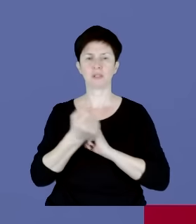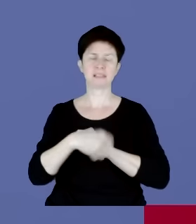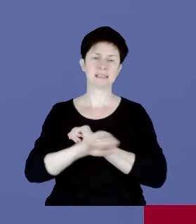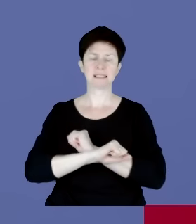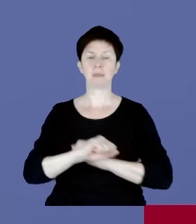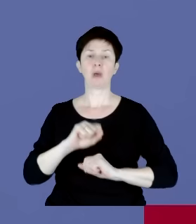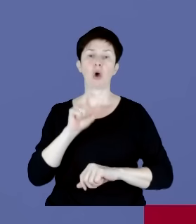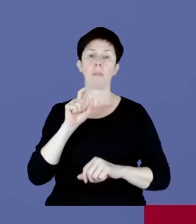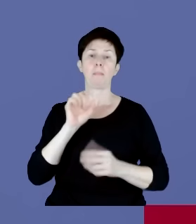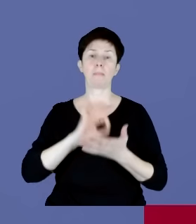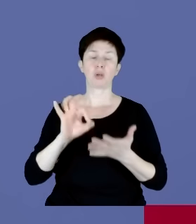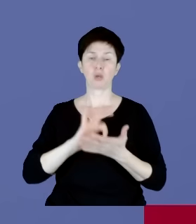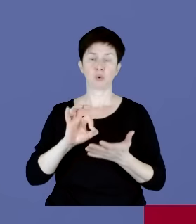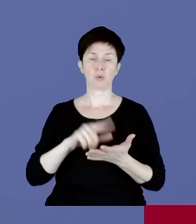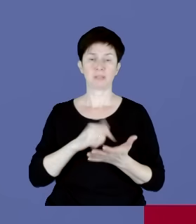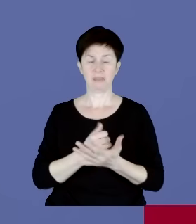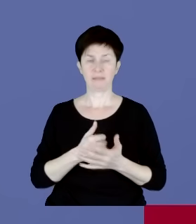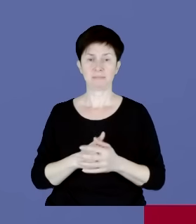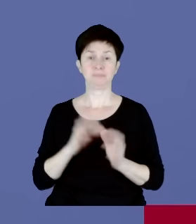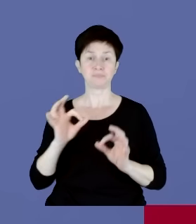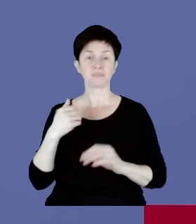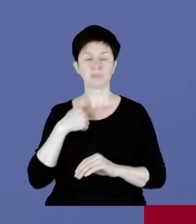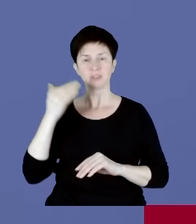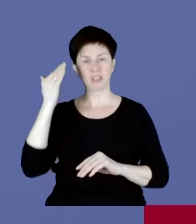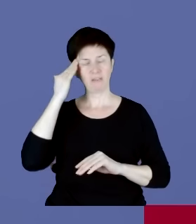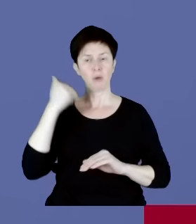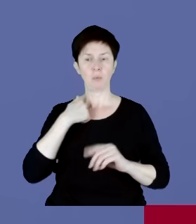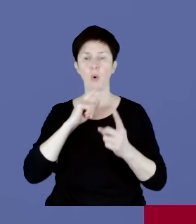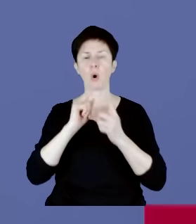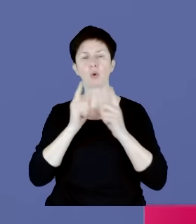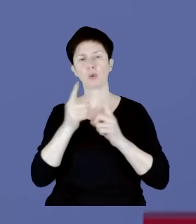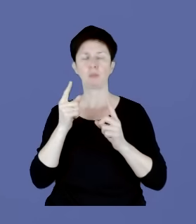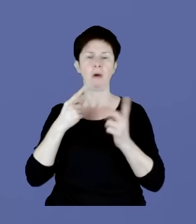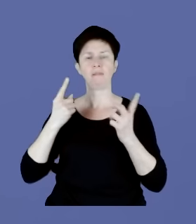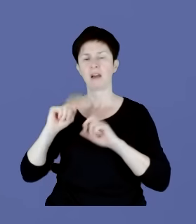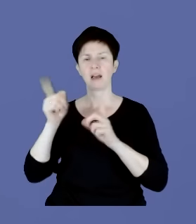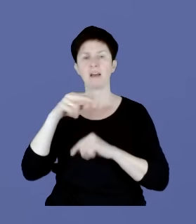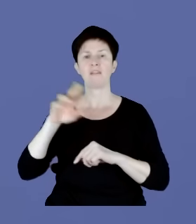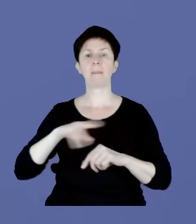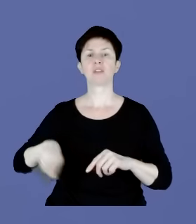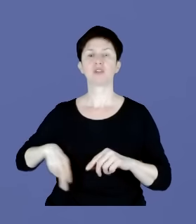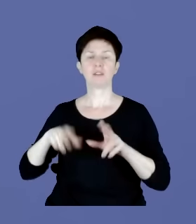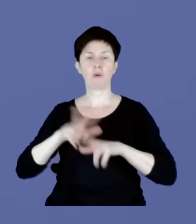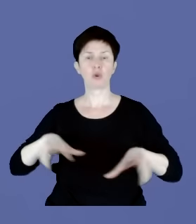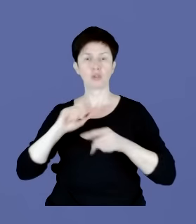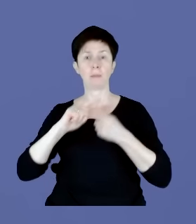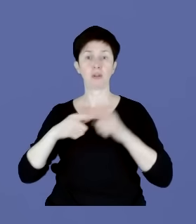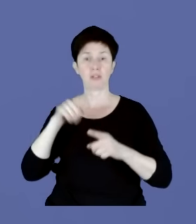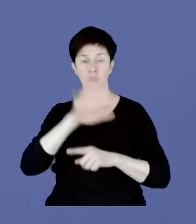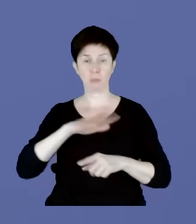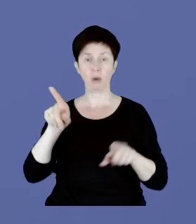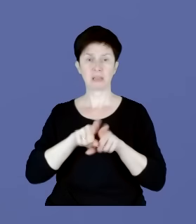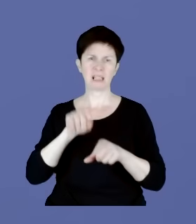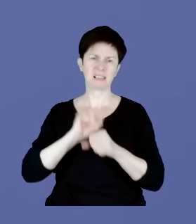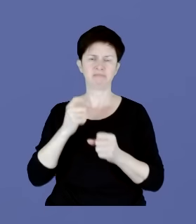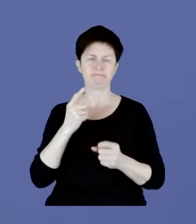w zasadzie dzisiaj też wiem, chociażby z takich rozmów kuluarowych, że w Ministerstwie Rodziny i Polityki Społecznej tam się dzieją też słabe rzeczy, bo nie